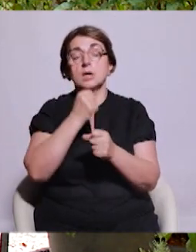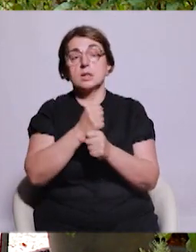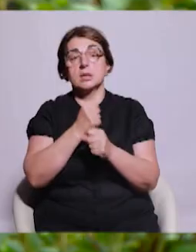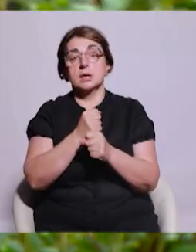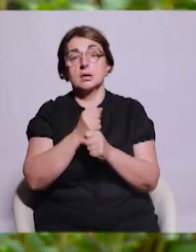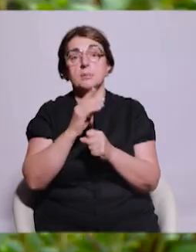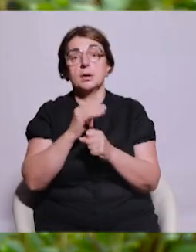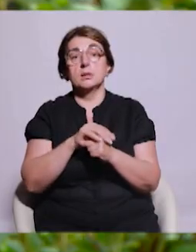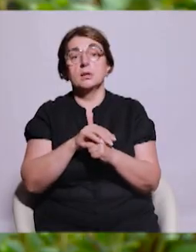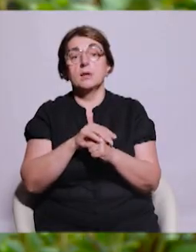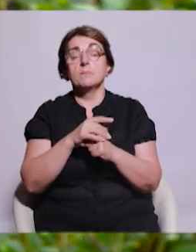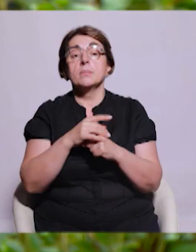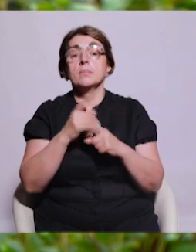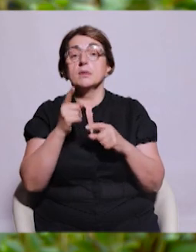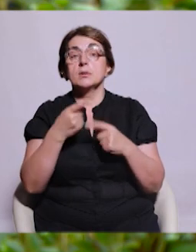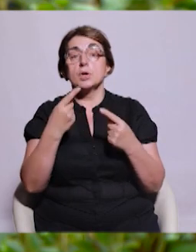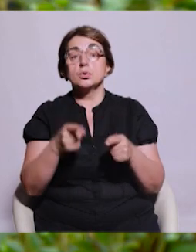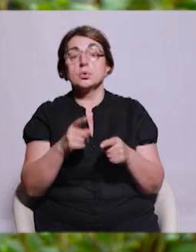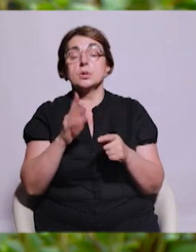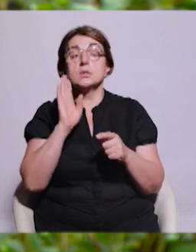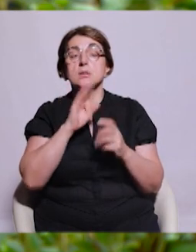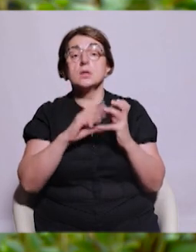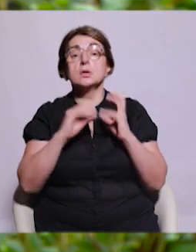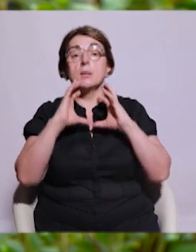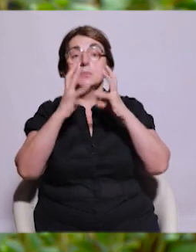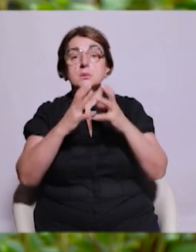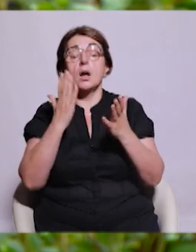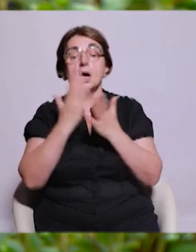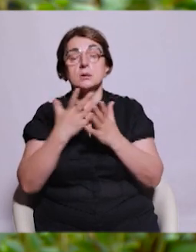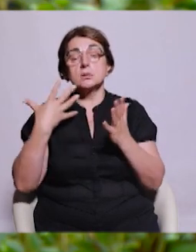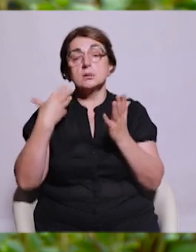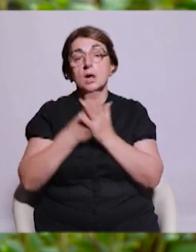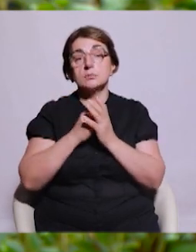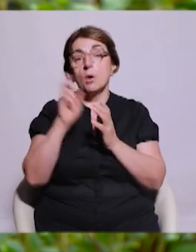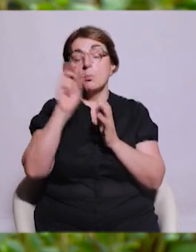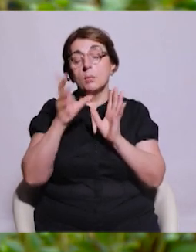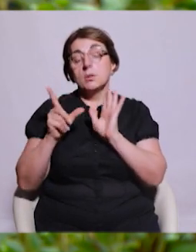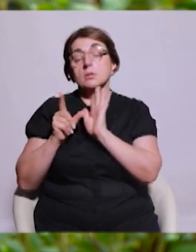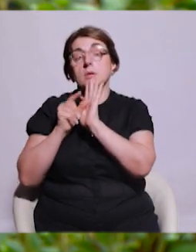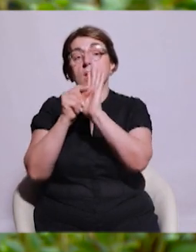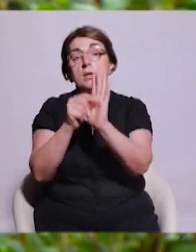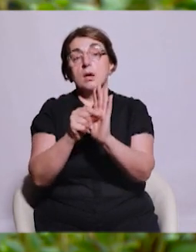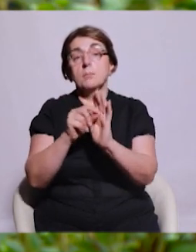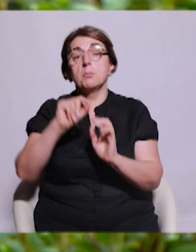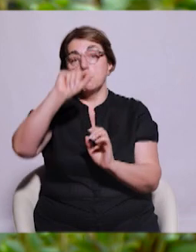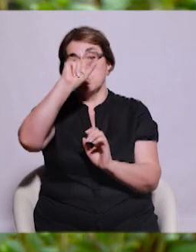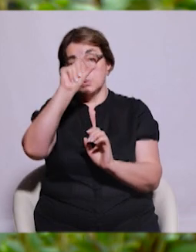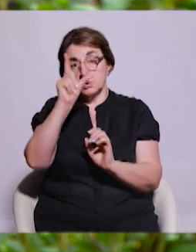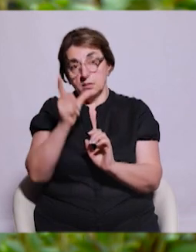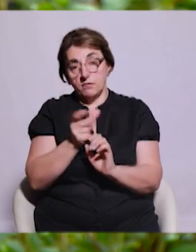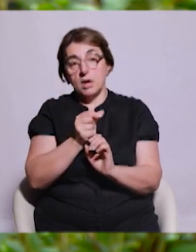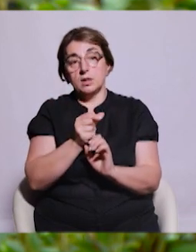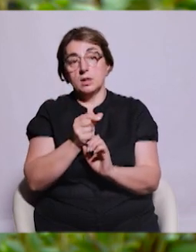წრის შემოსავლელად. სხვათა შორის, დედამიწას ყავს ბუნებრივი თანამგზავრი. იცით მას რა ქვია? მთვარე.